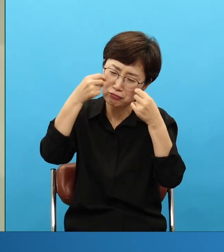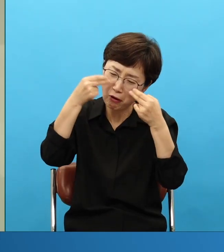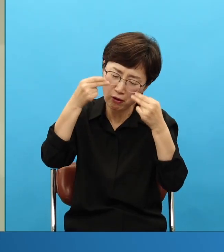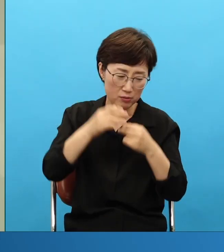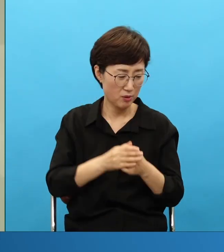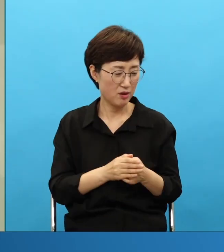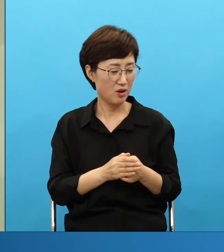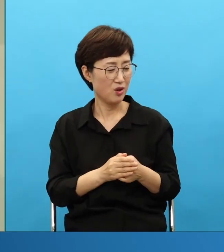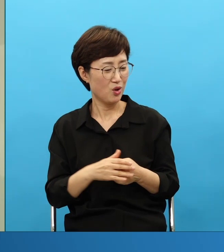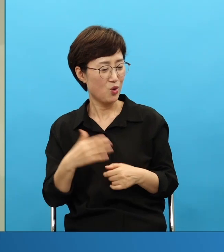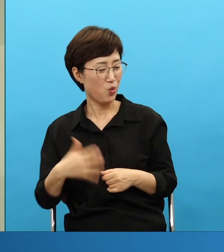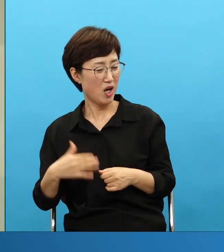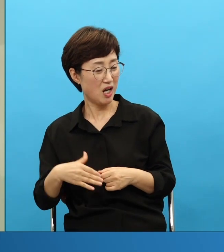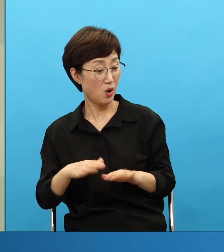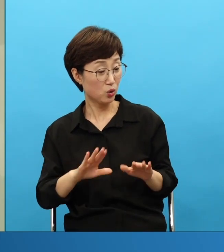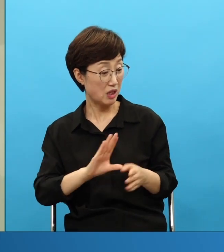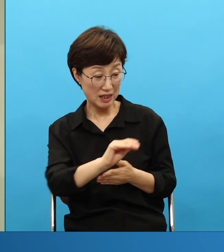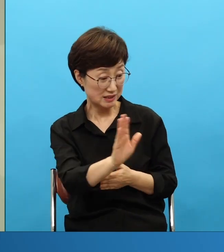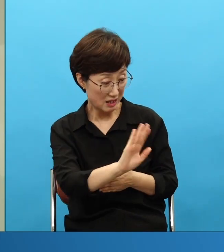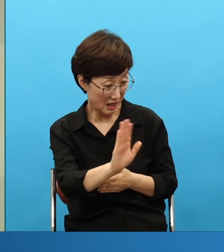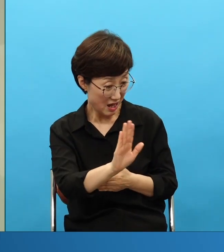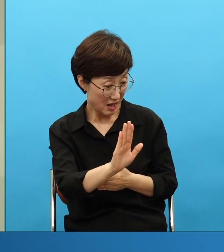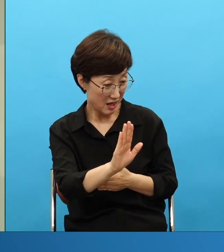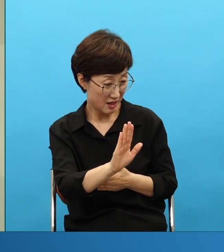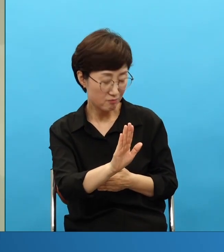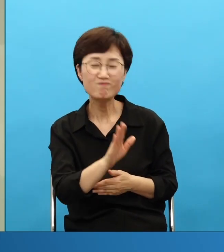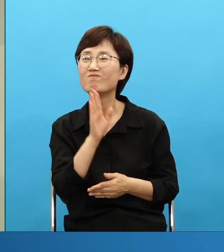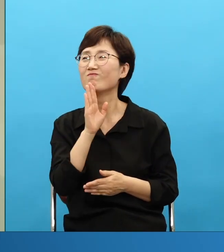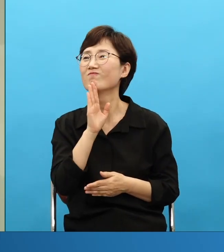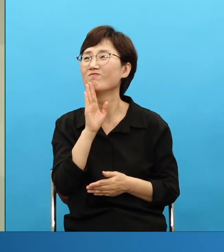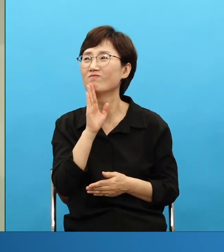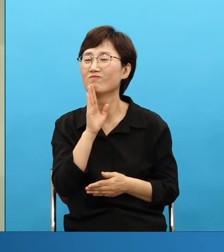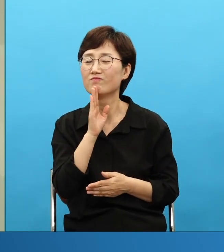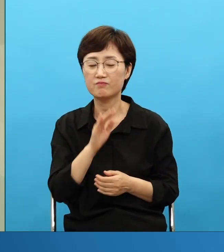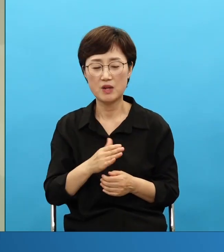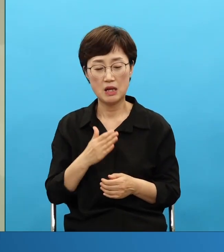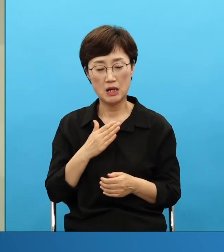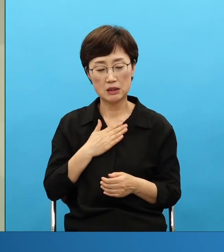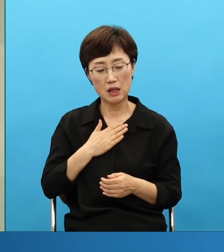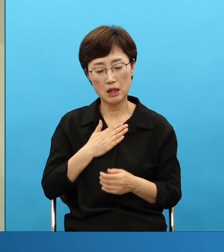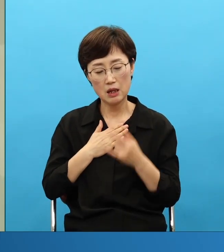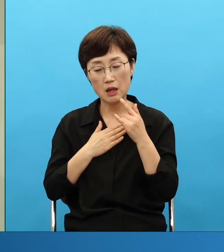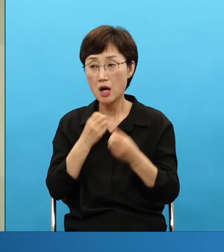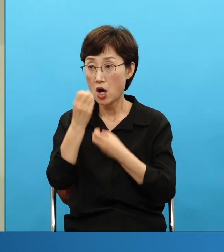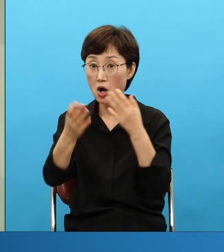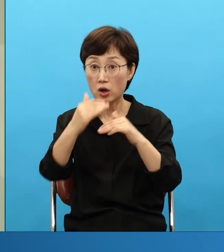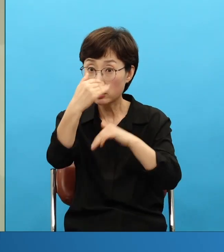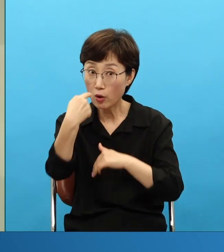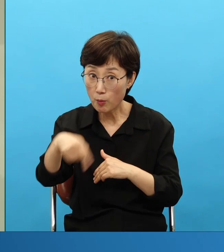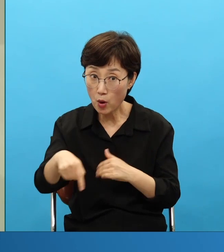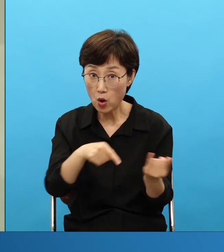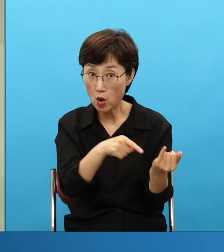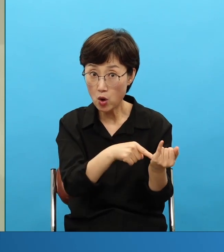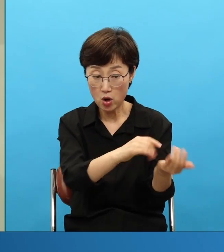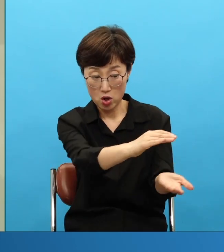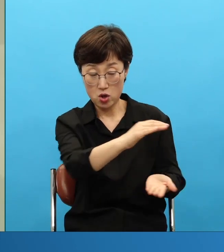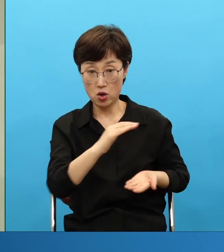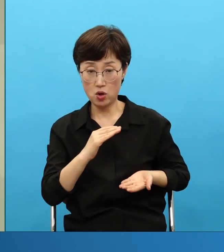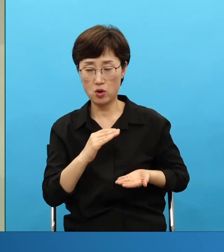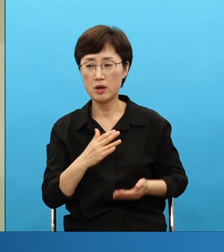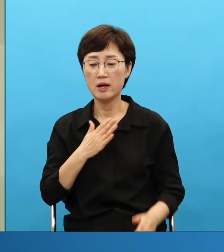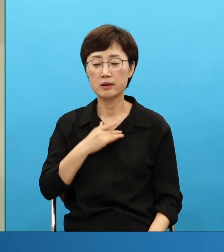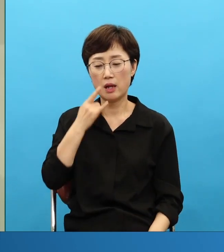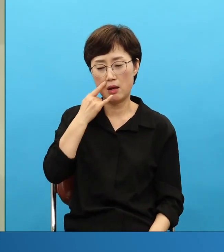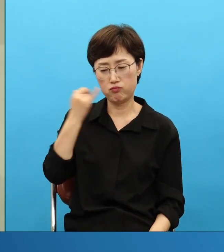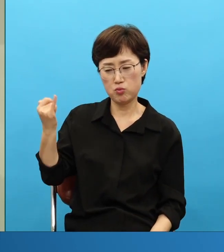야그왜 다른 날은 그냥 가나 물었더니 And I asked her, why did you just leave on the other days? 부모님이 한목이 다 돌아가시대. It says that both her parents died on the same 그 day. 자기가